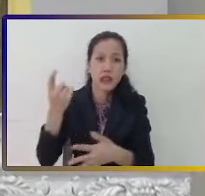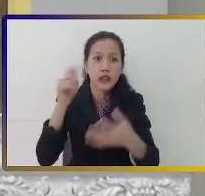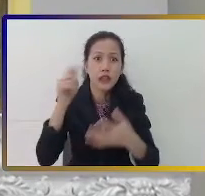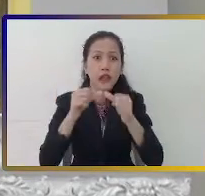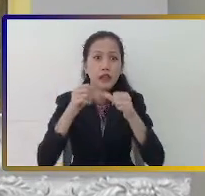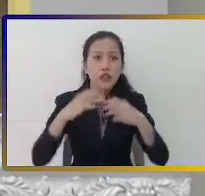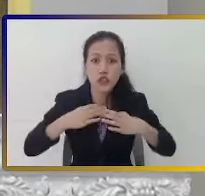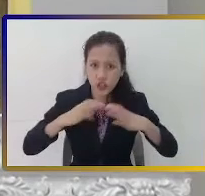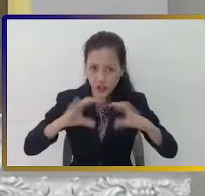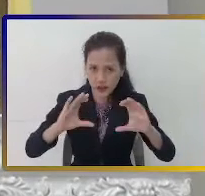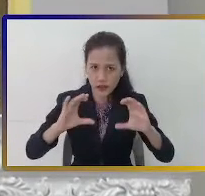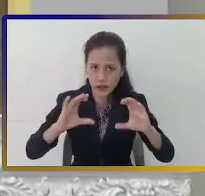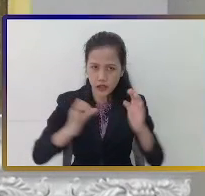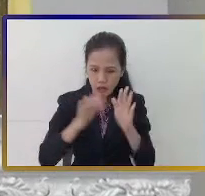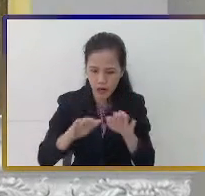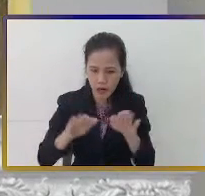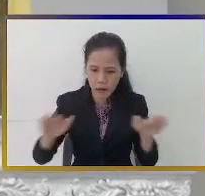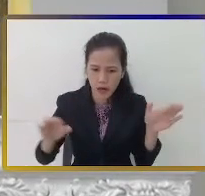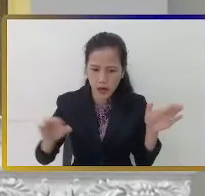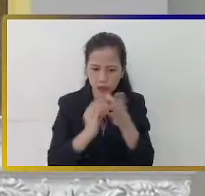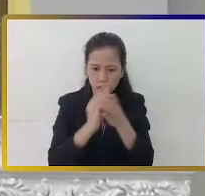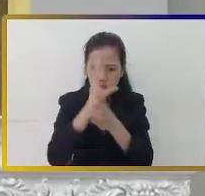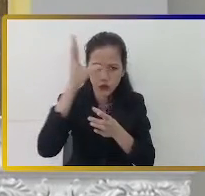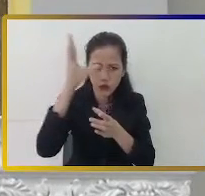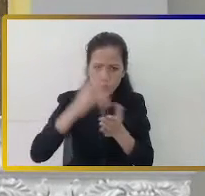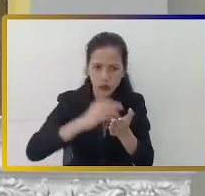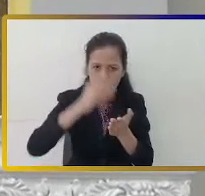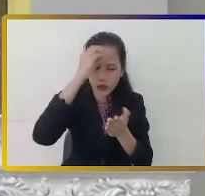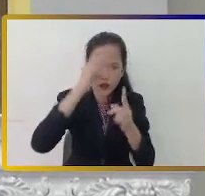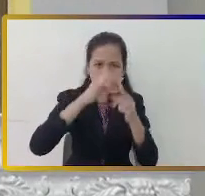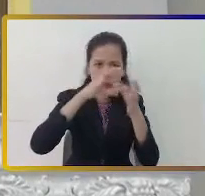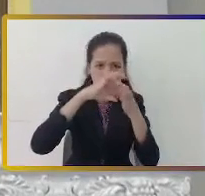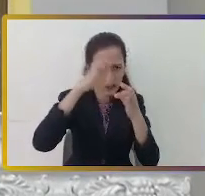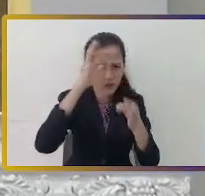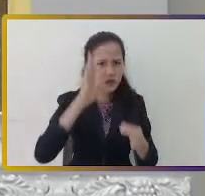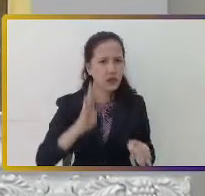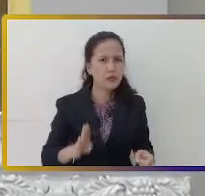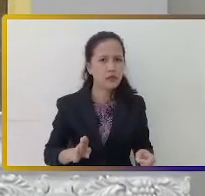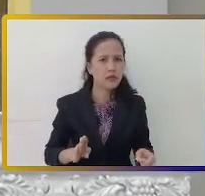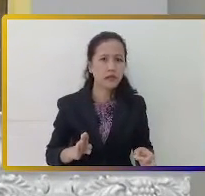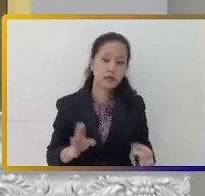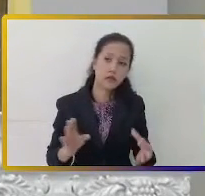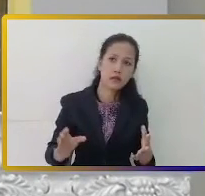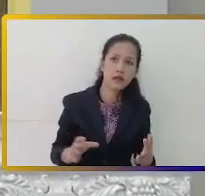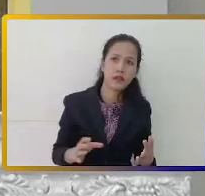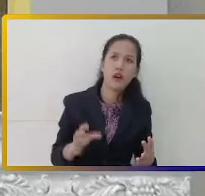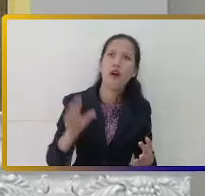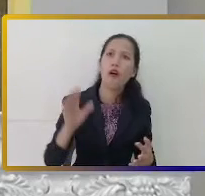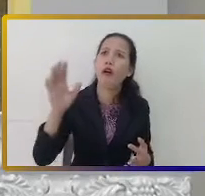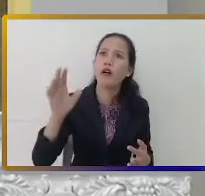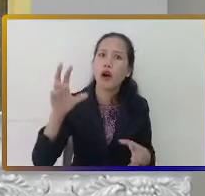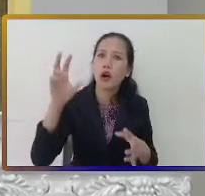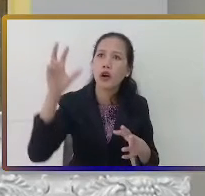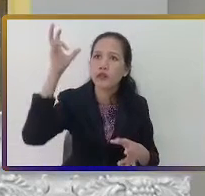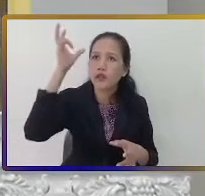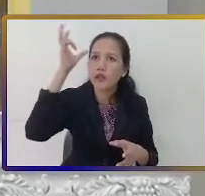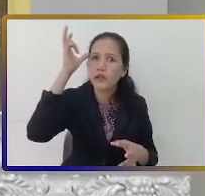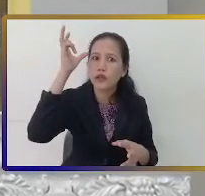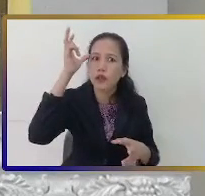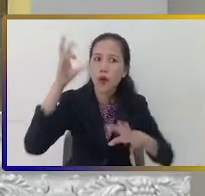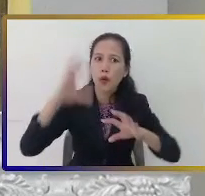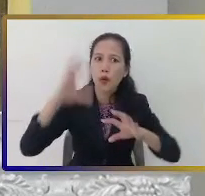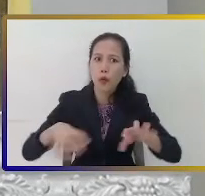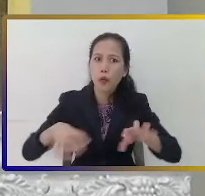Now, sabi ko po sa inyo, magaling ang Diablo habang ang Diyos nagbibigay ng wisdom sa men of God, ang Diablo naman po ito ang